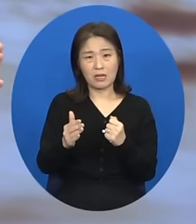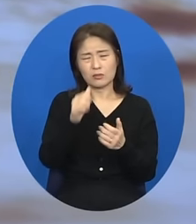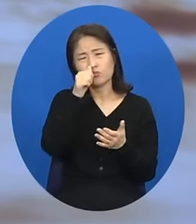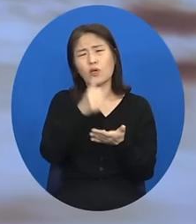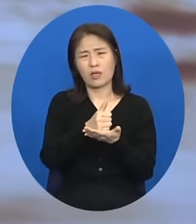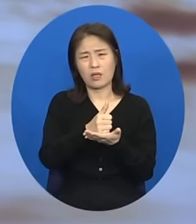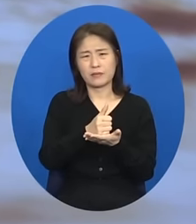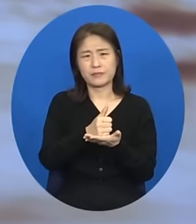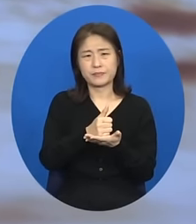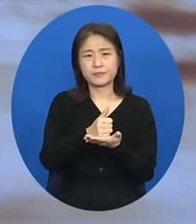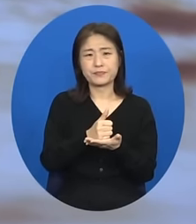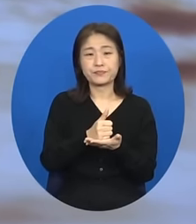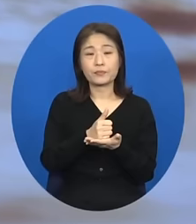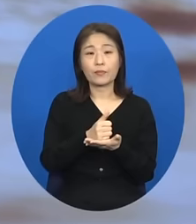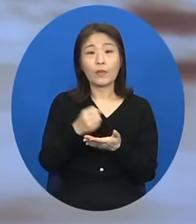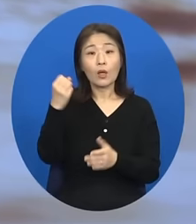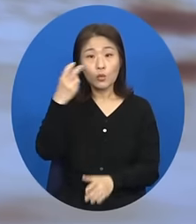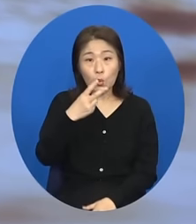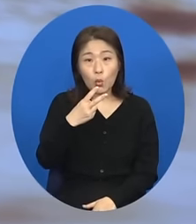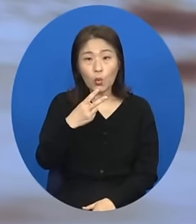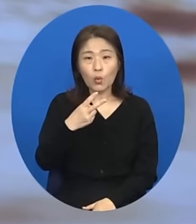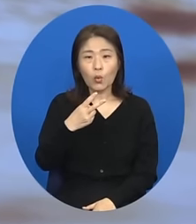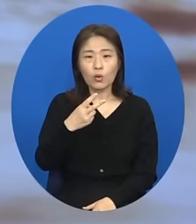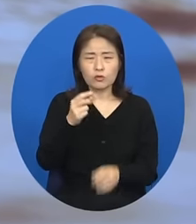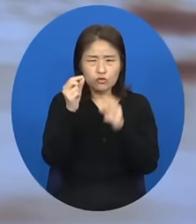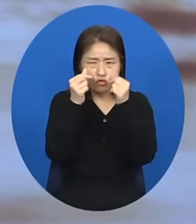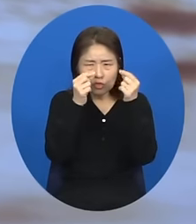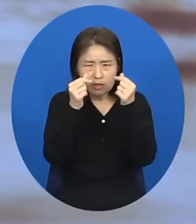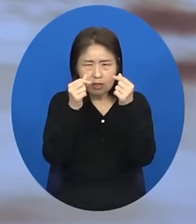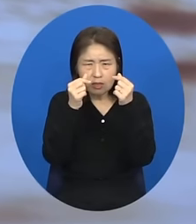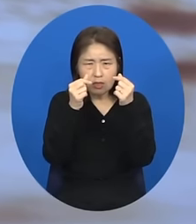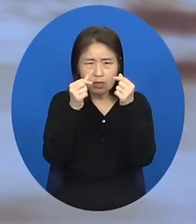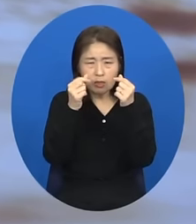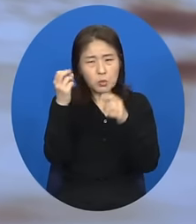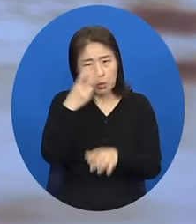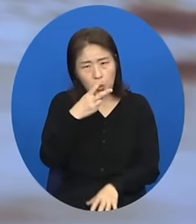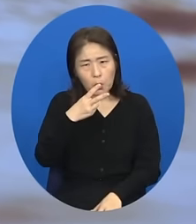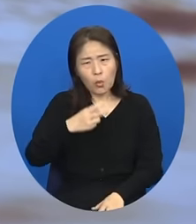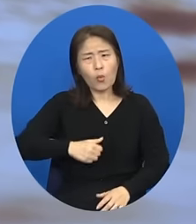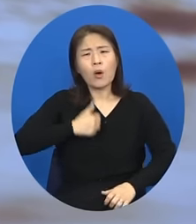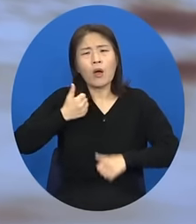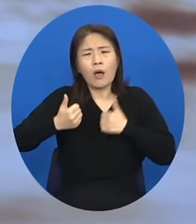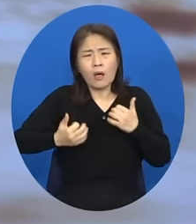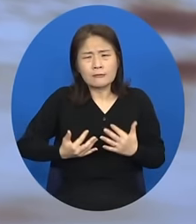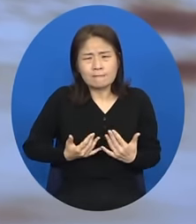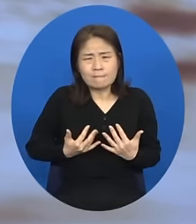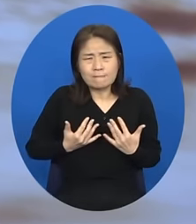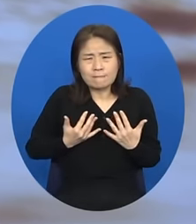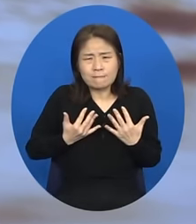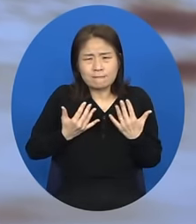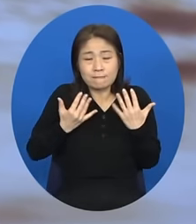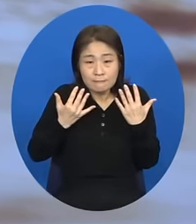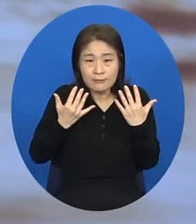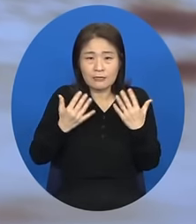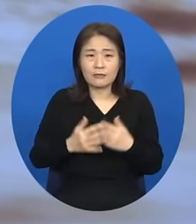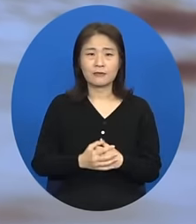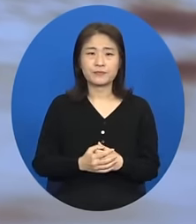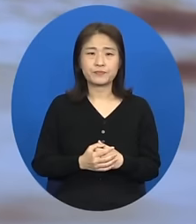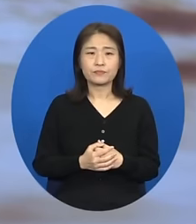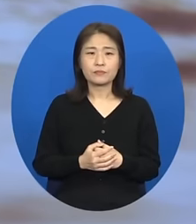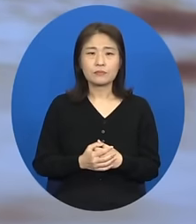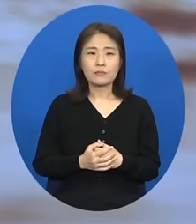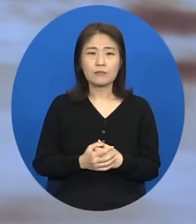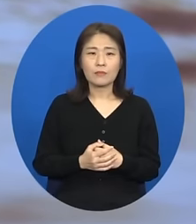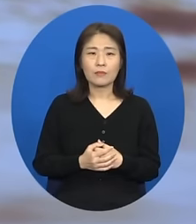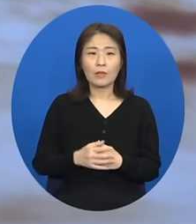하나가 제 마음에 혈기가 일어나기 시작했습니다. 아버지의 모습을 보면서 자라다 보니까 이 혈기가